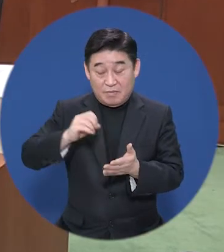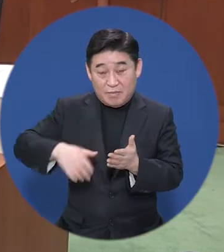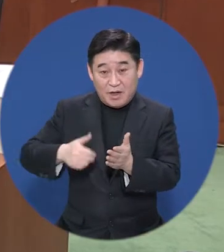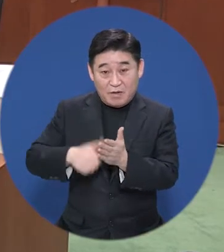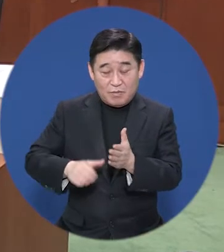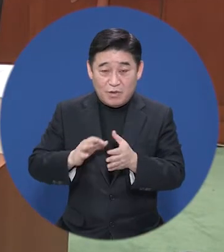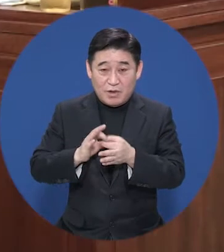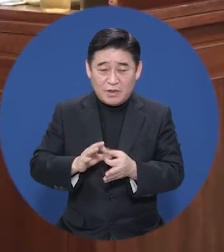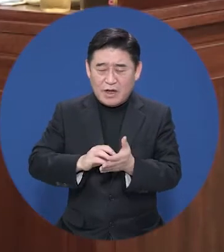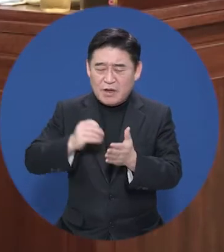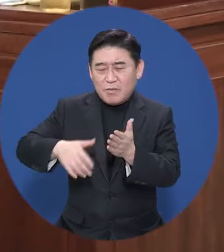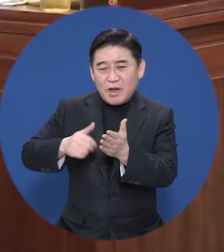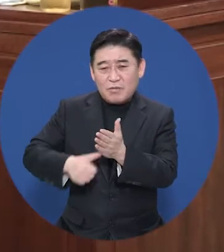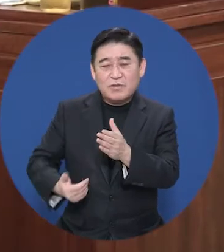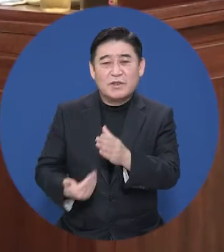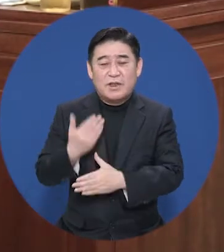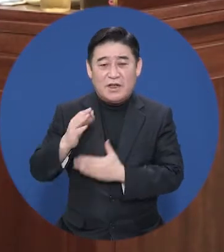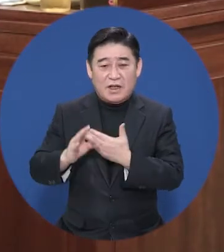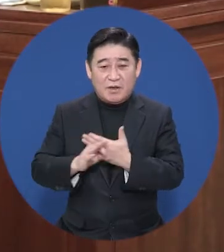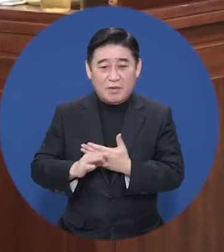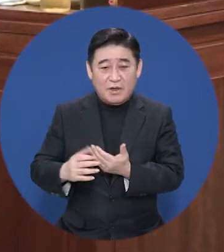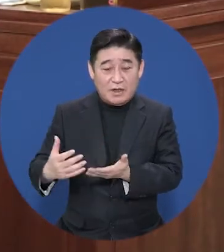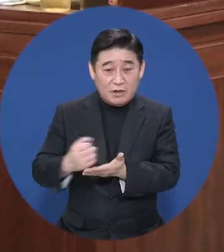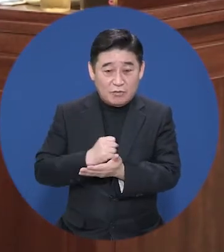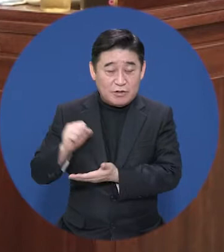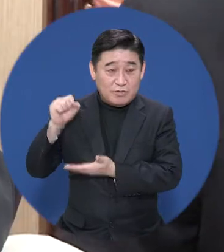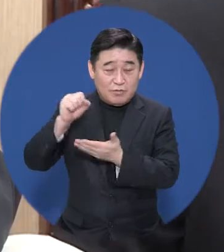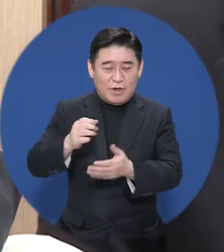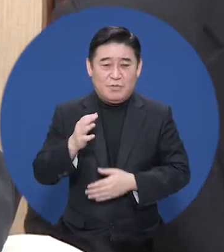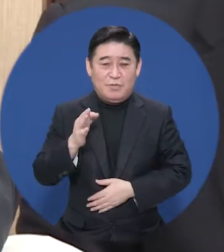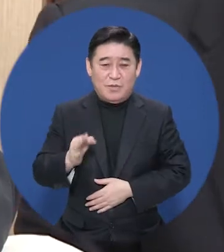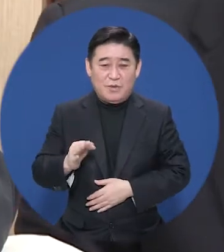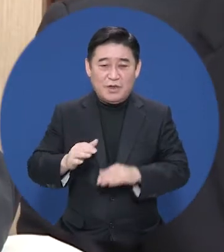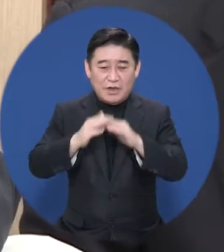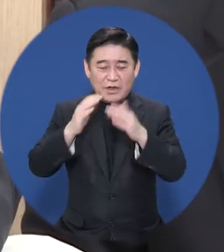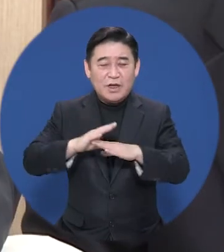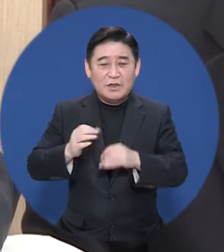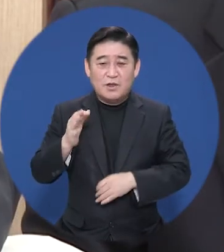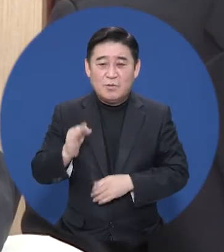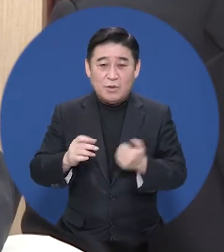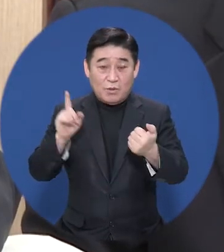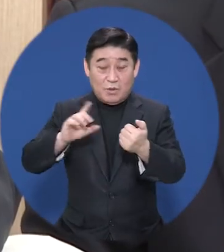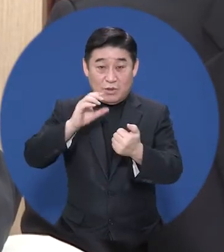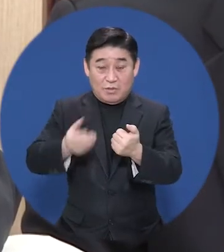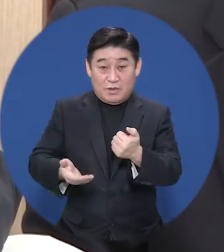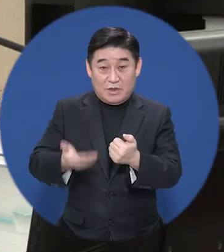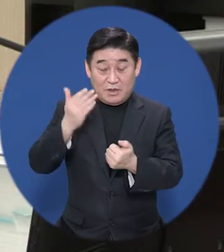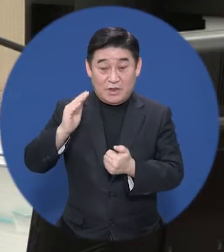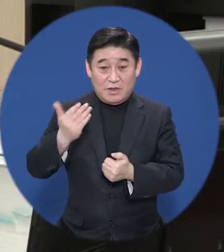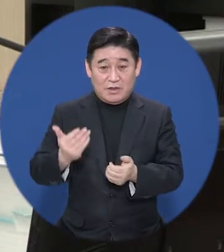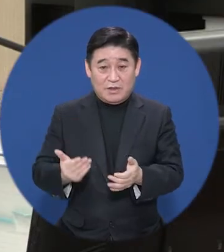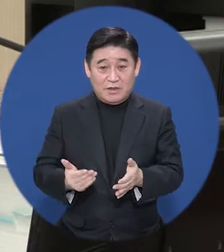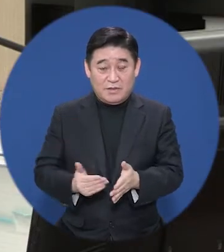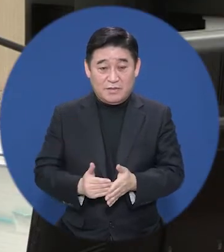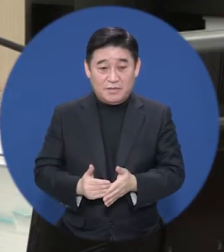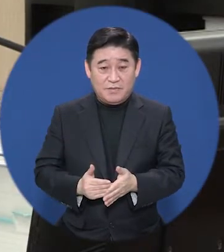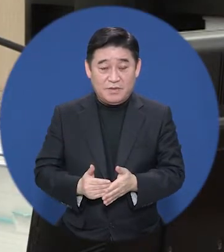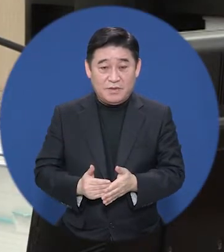관련해서는 폐기물이 발생하면 수집, 운반하는 비용이 전체 처리비의 50% 이상 차지한다고